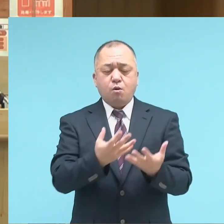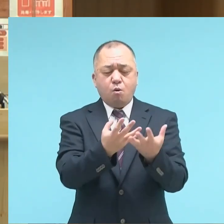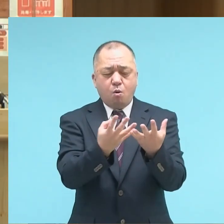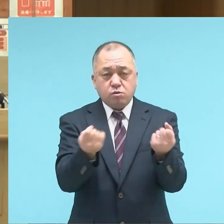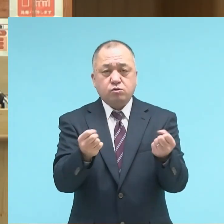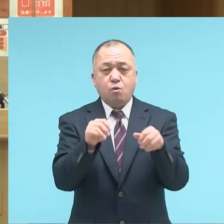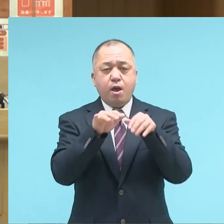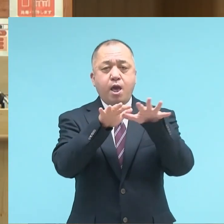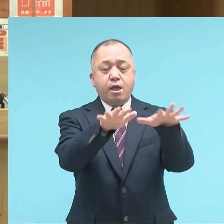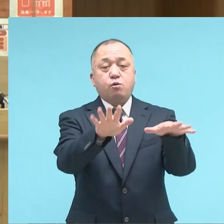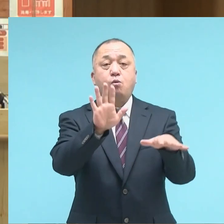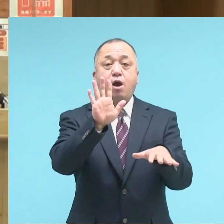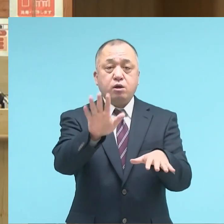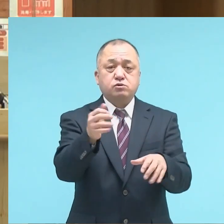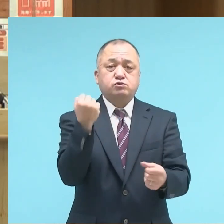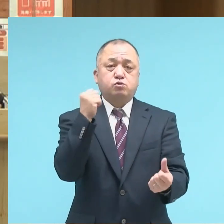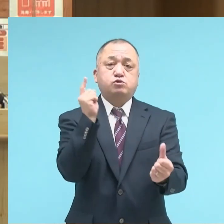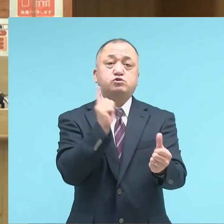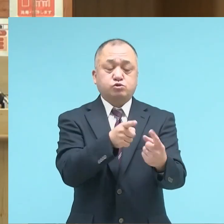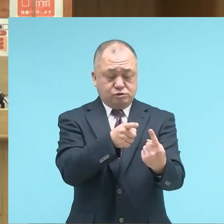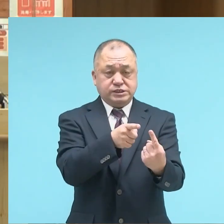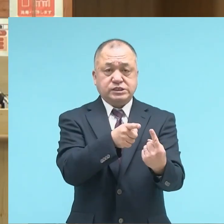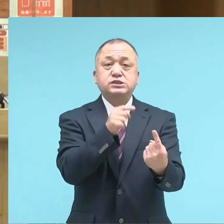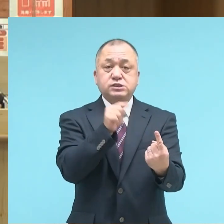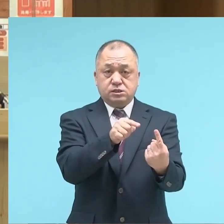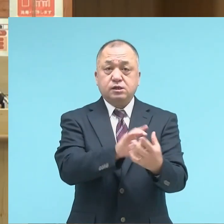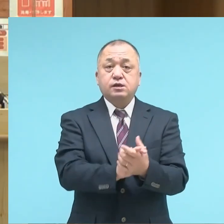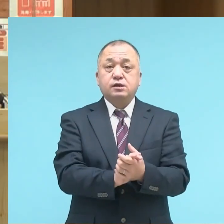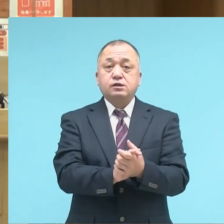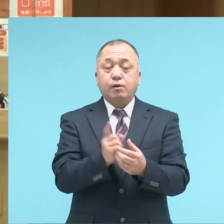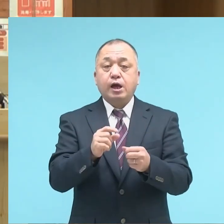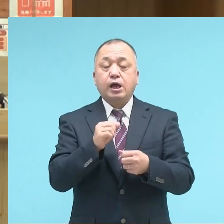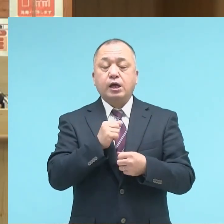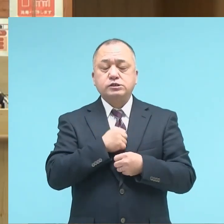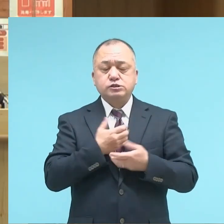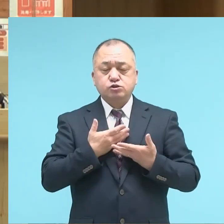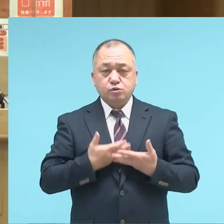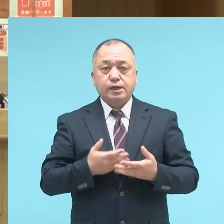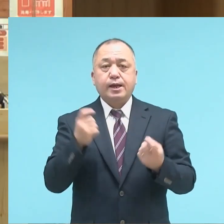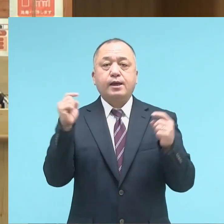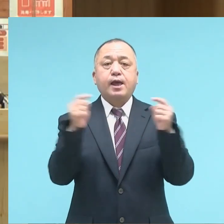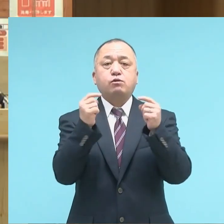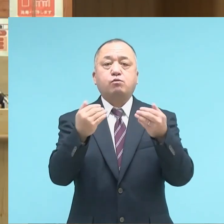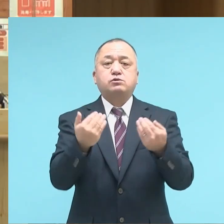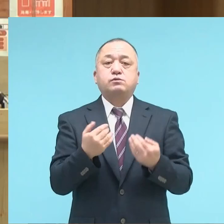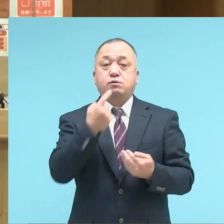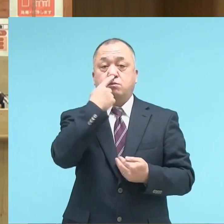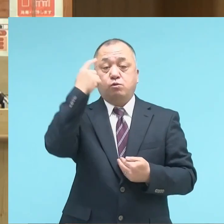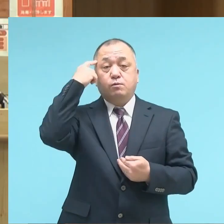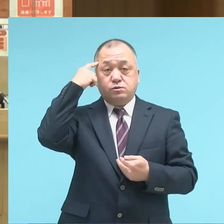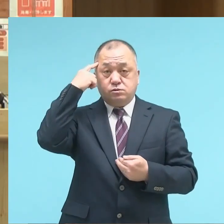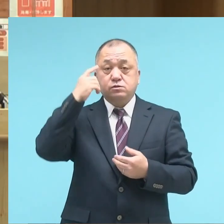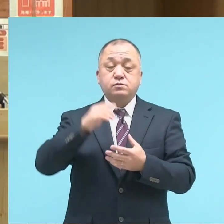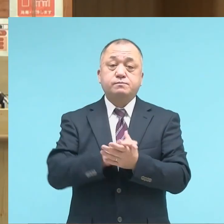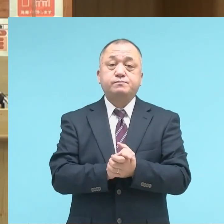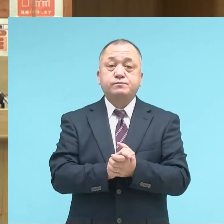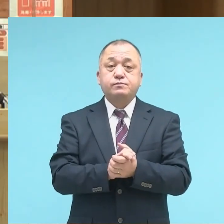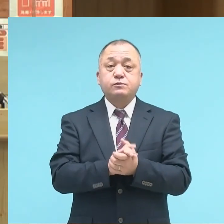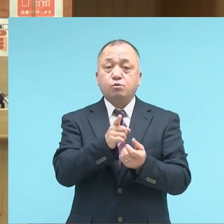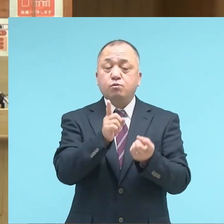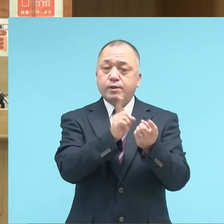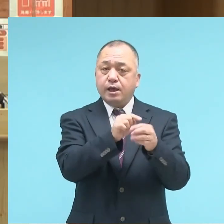与える、そういった強い措置でありますので、慎重にそれは検討していかなければならないというふうに思ってますので、